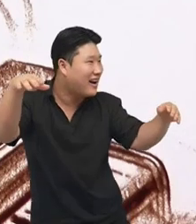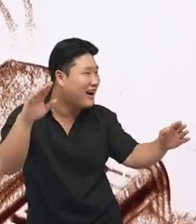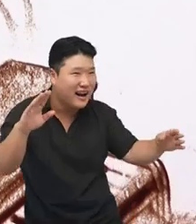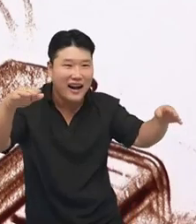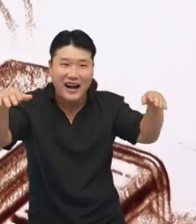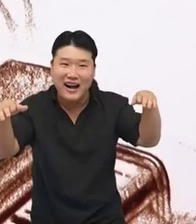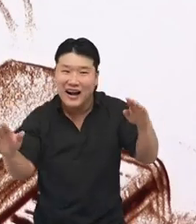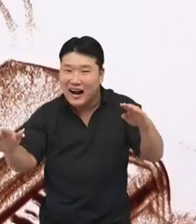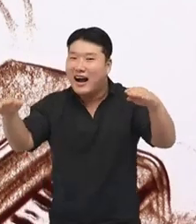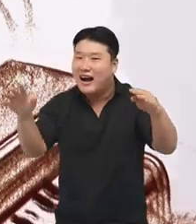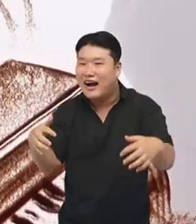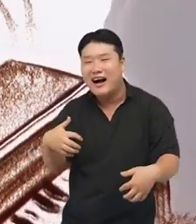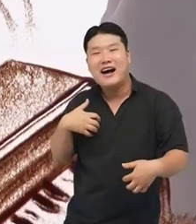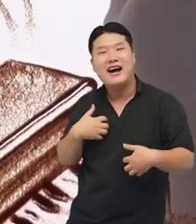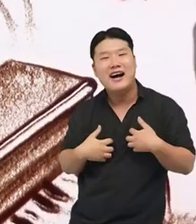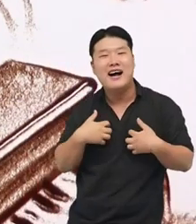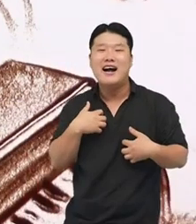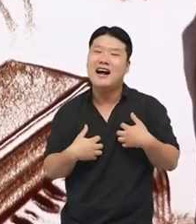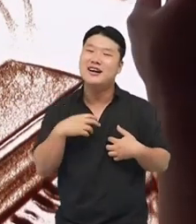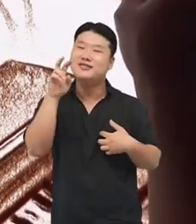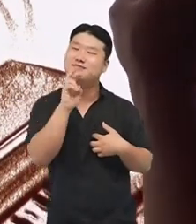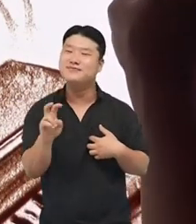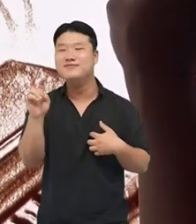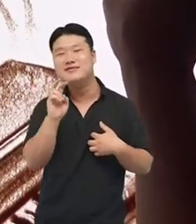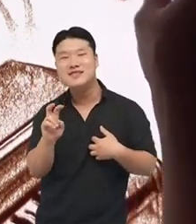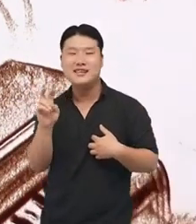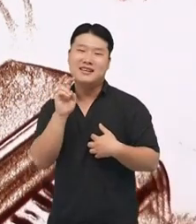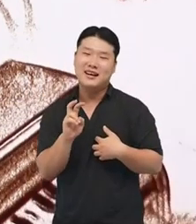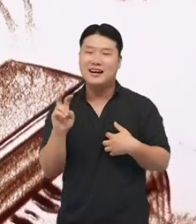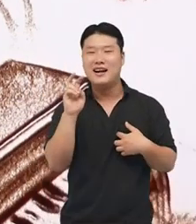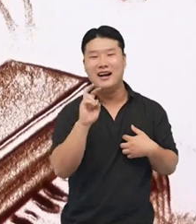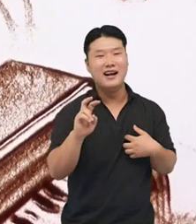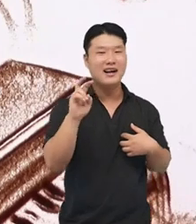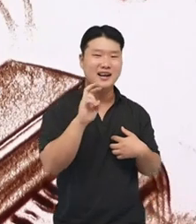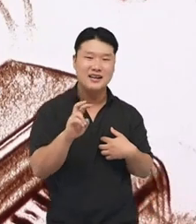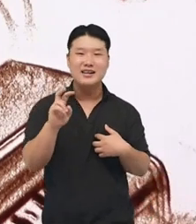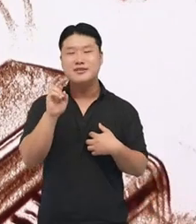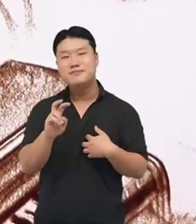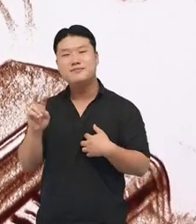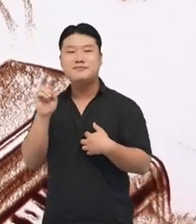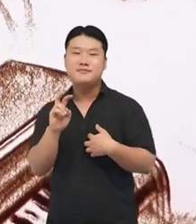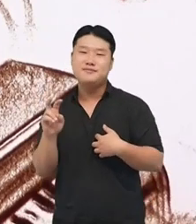사람들은 피아노 소리에 맞추어 노래를 부르기 시작합니다. 아리랑,